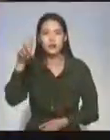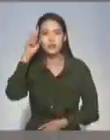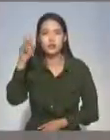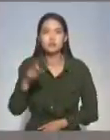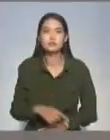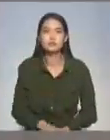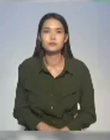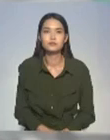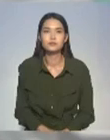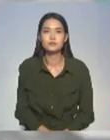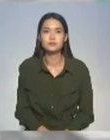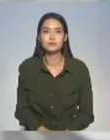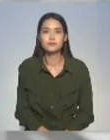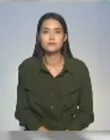госсоветник.